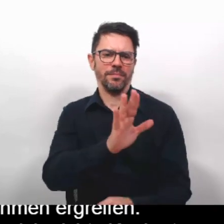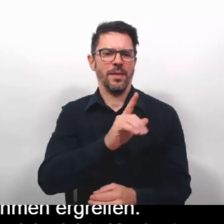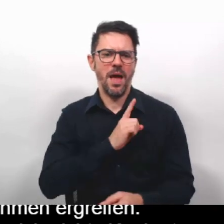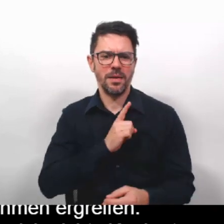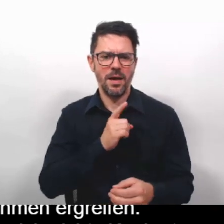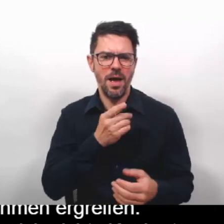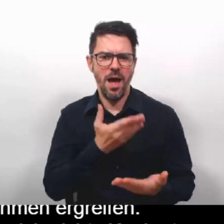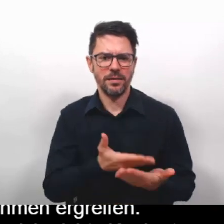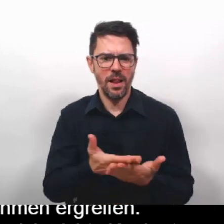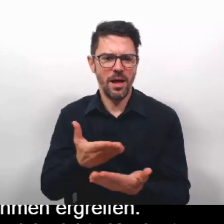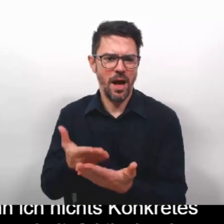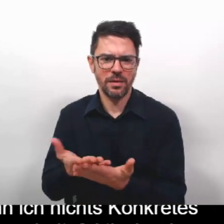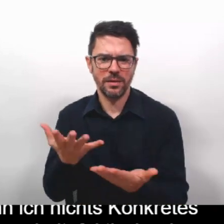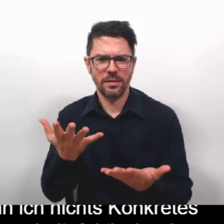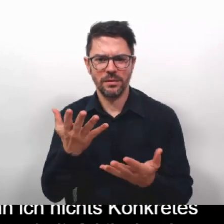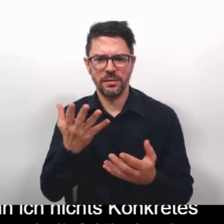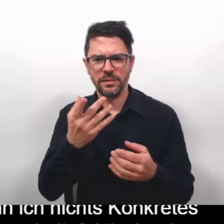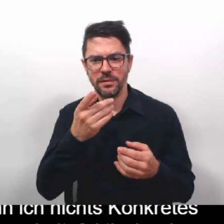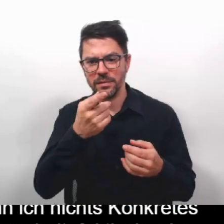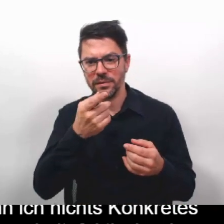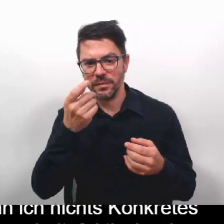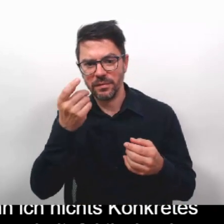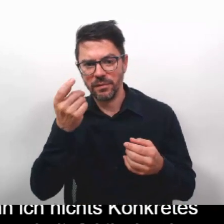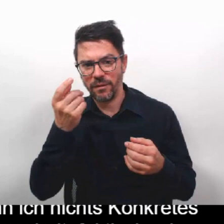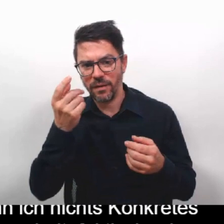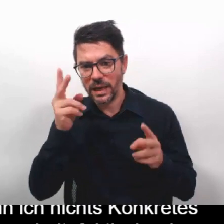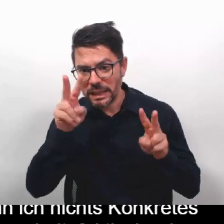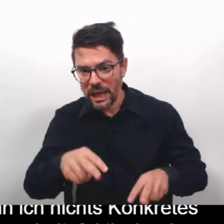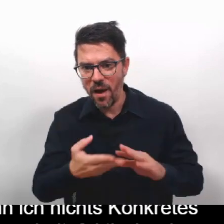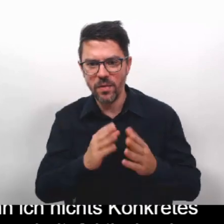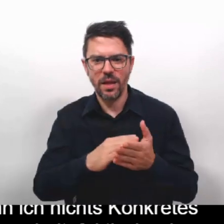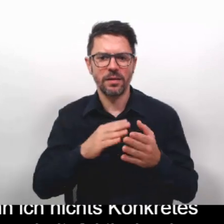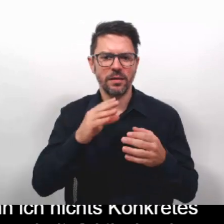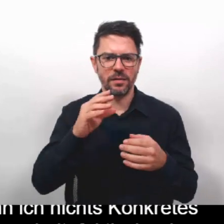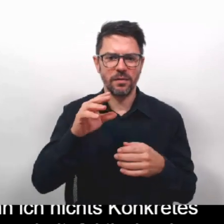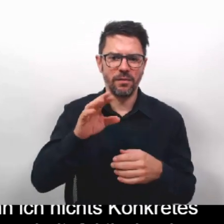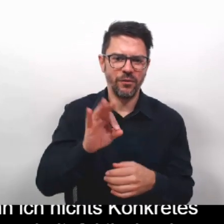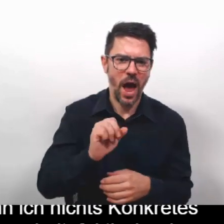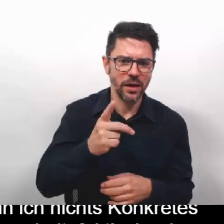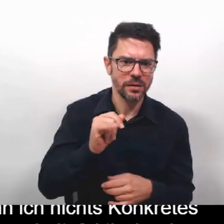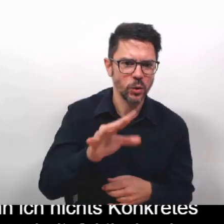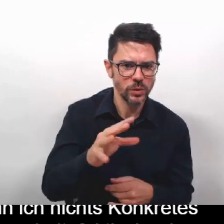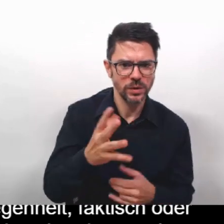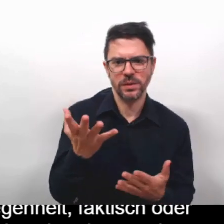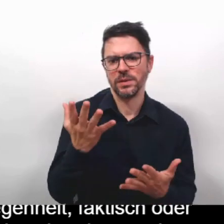ihr direkt besprechen sollten. Ich nachfragen darf an Schüler, dürfen ja nicht auf Schulen in anderen Landkreisen.